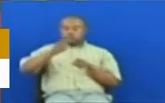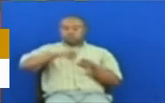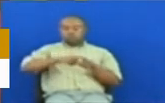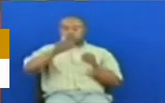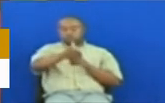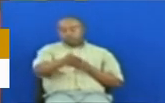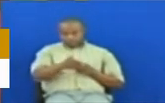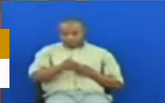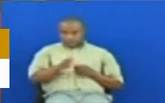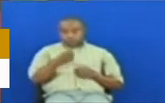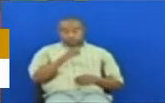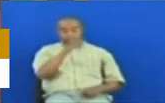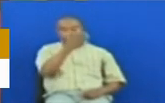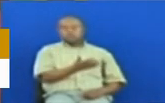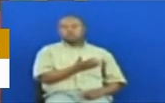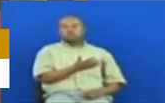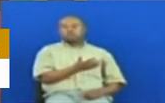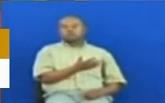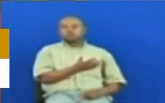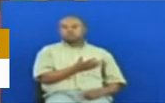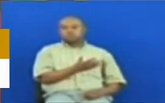miaka mitatu at least ya mitano.